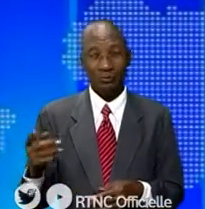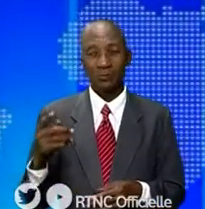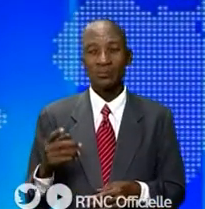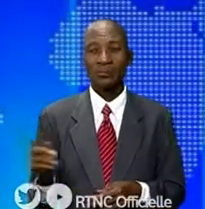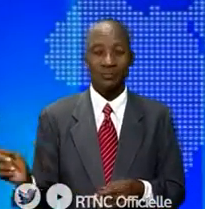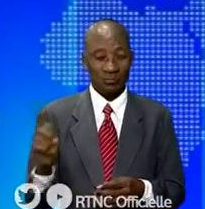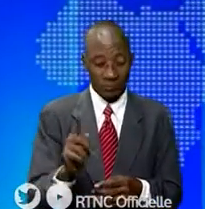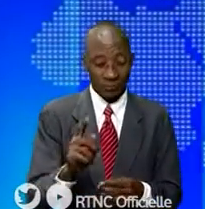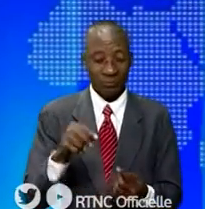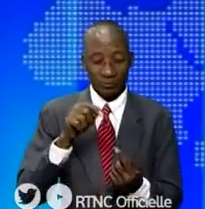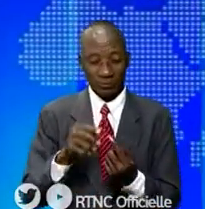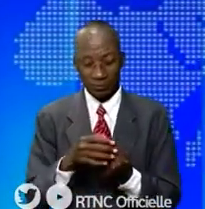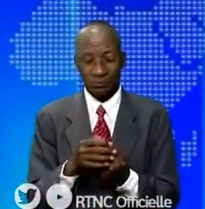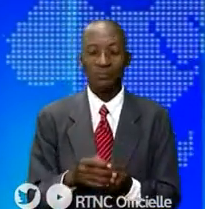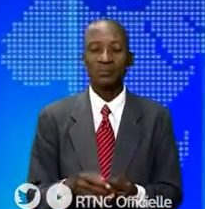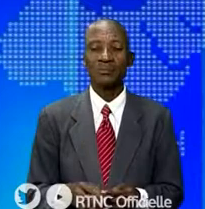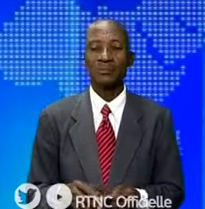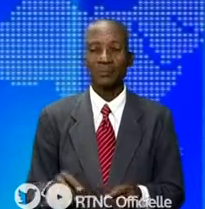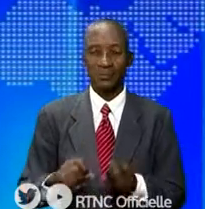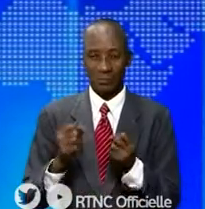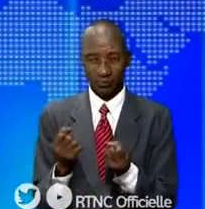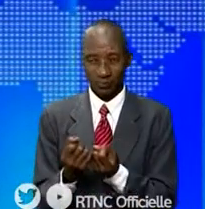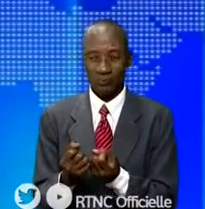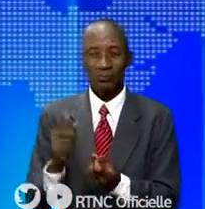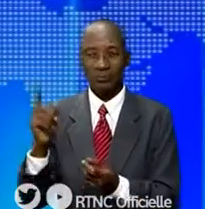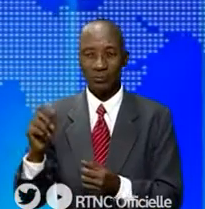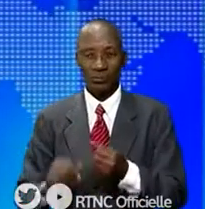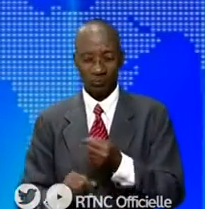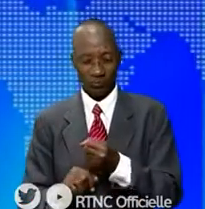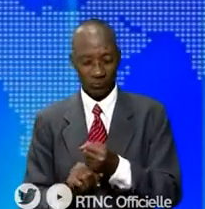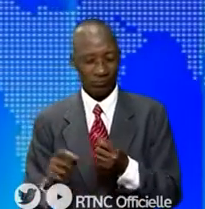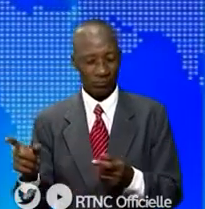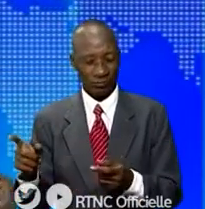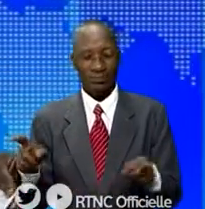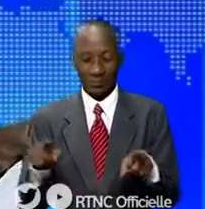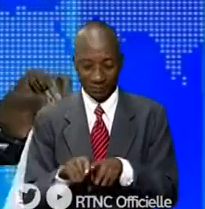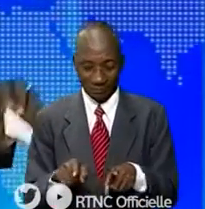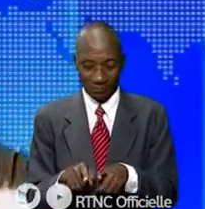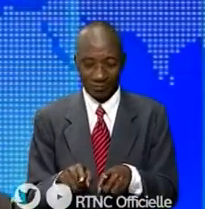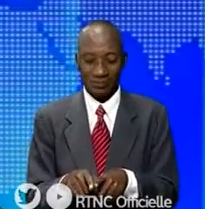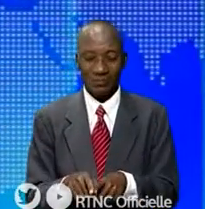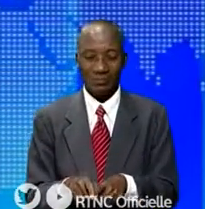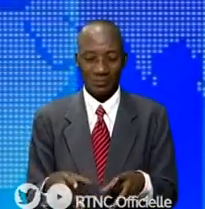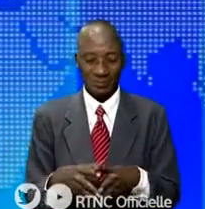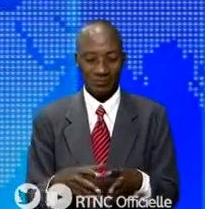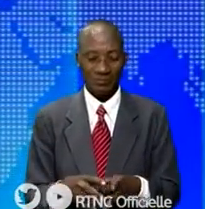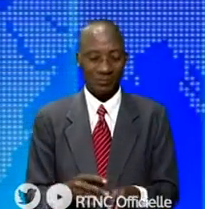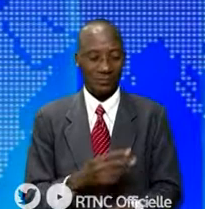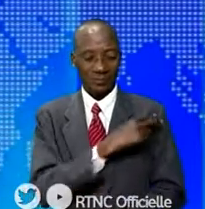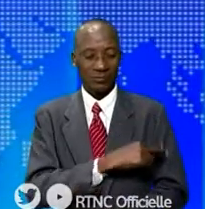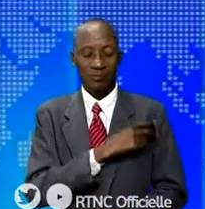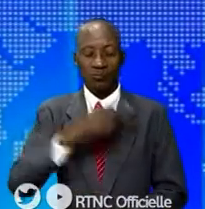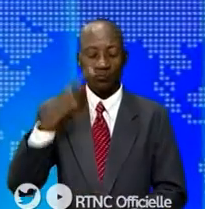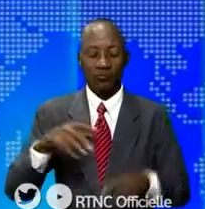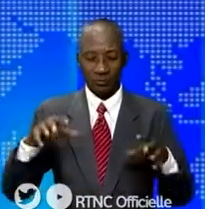Magen David Adom, elle est membre de la Croix-Rouge israélienne. La Croix-Rouge congolaise, elle n'est pas